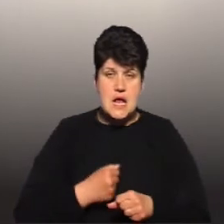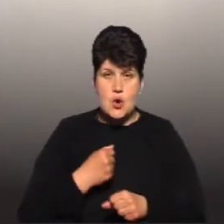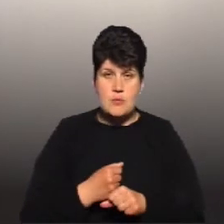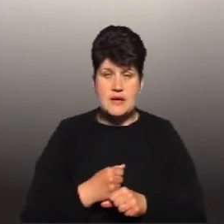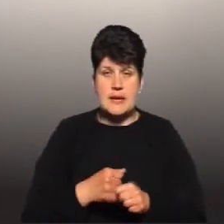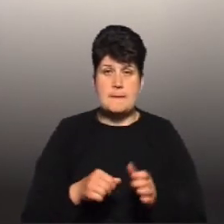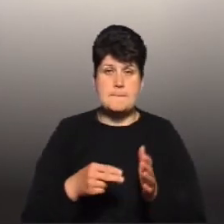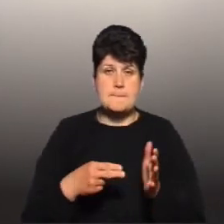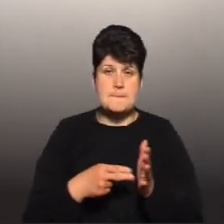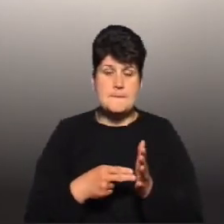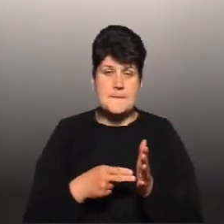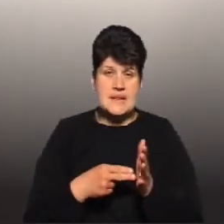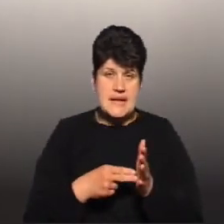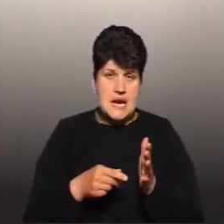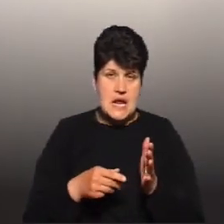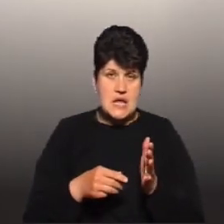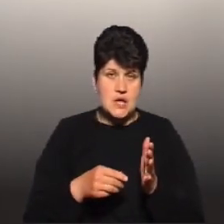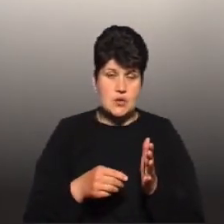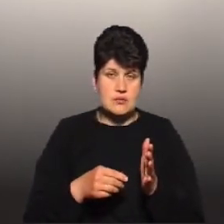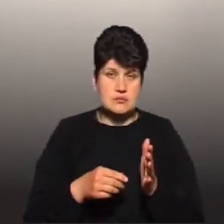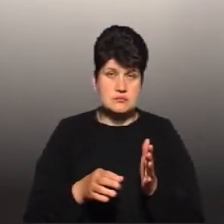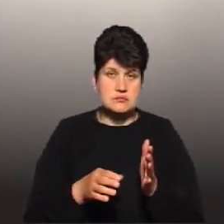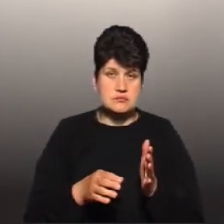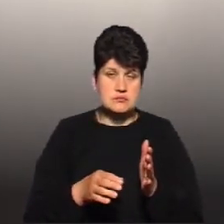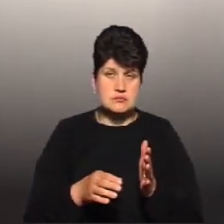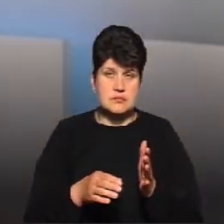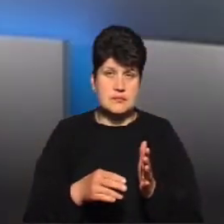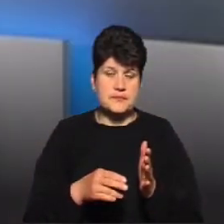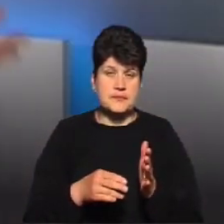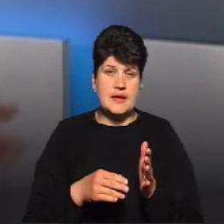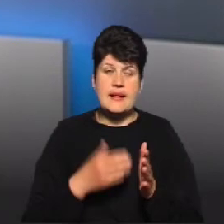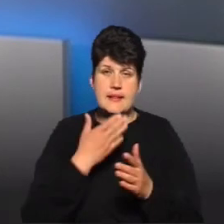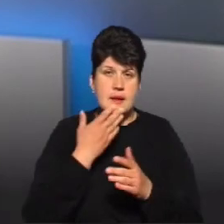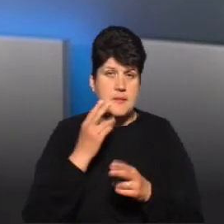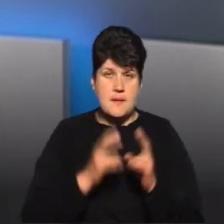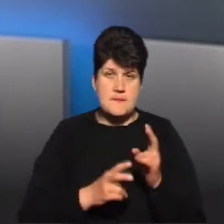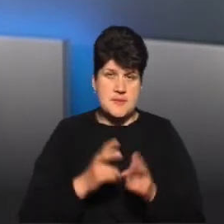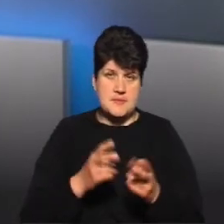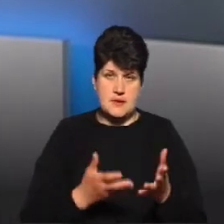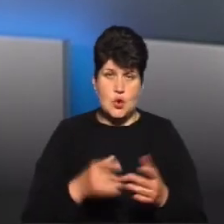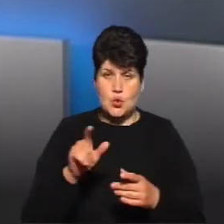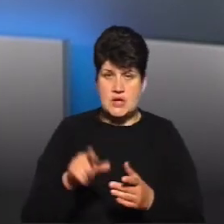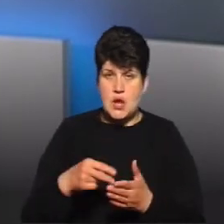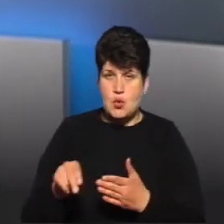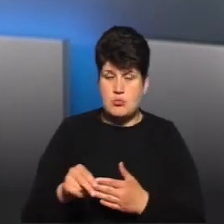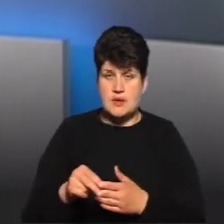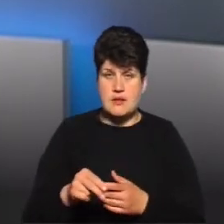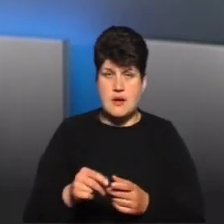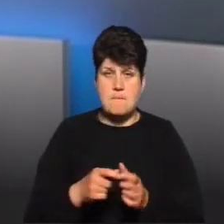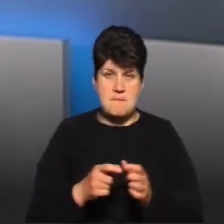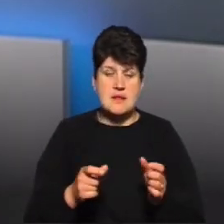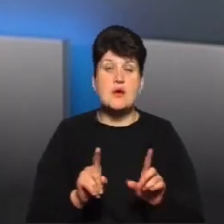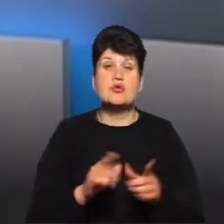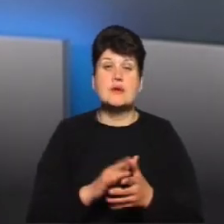використаних немає підприємств. А на кому взагалі відповідальність? Людина купила батарейку, що вона далі має з ними робити? Орган